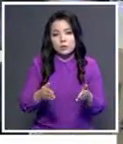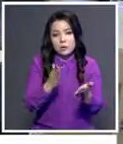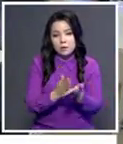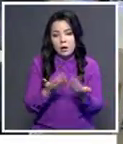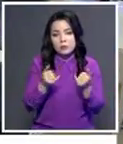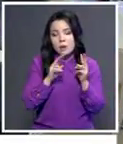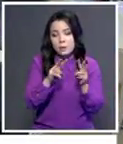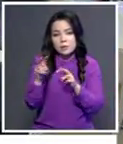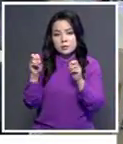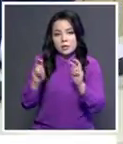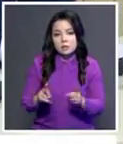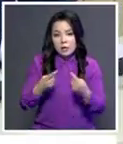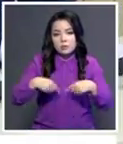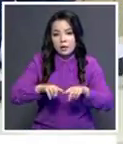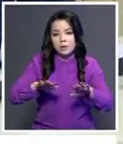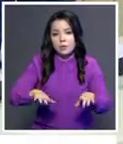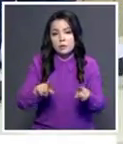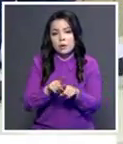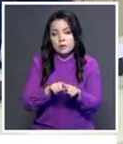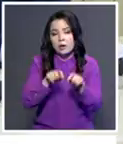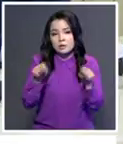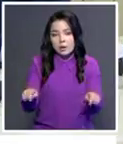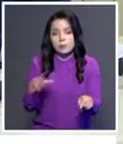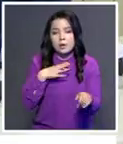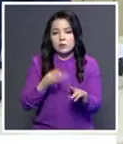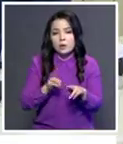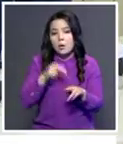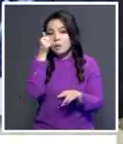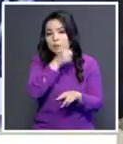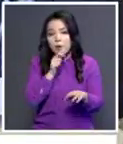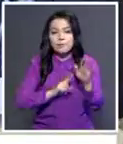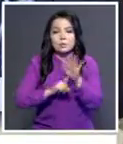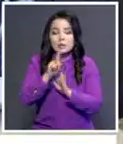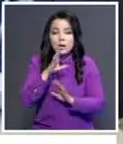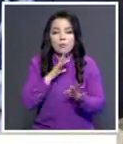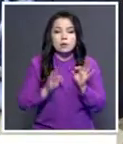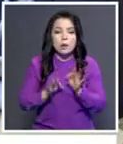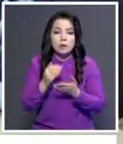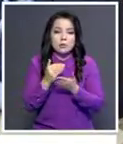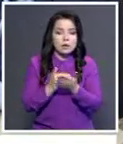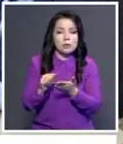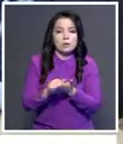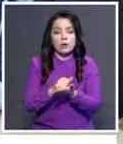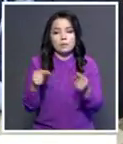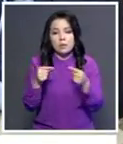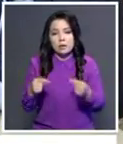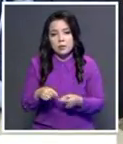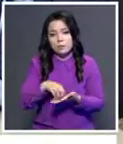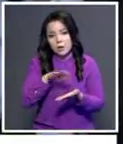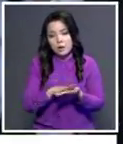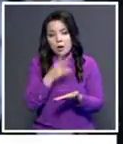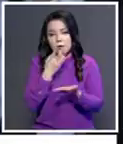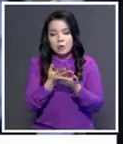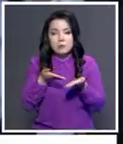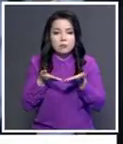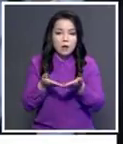Бақылаушы инспекторлық органдардың қызметін жетілдіру үшін биылдан бастап нормативтік актілерге түзету енді. Яғни халықаралық конвенцияларға сай елімізде